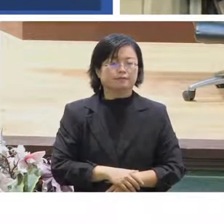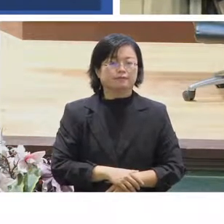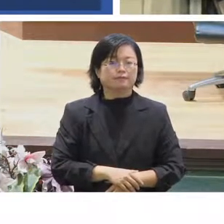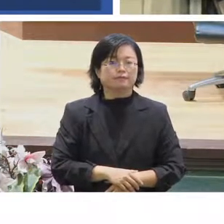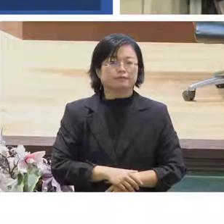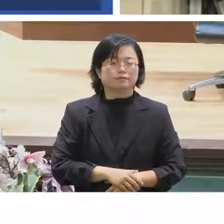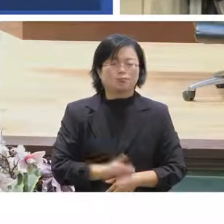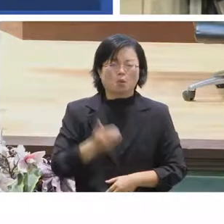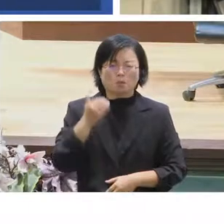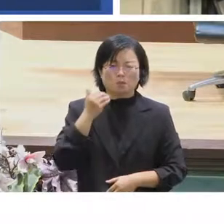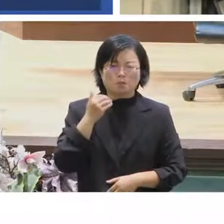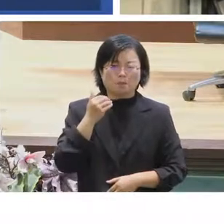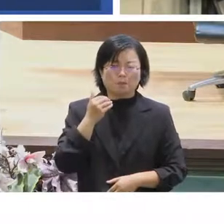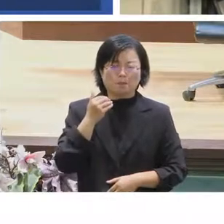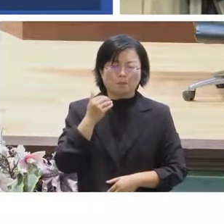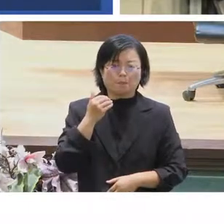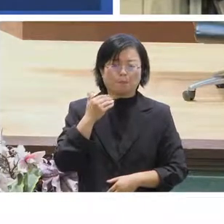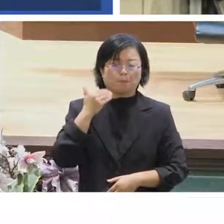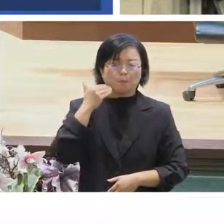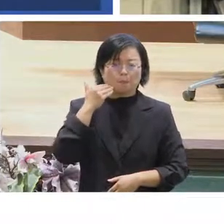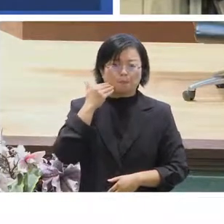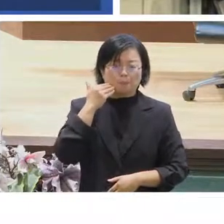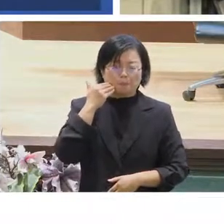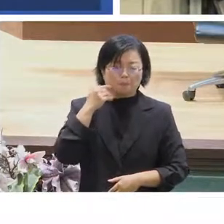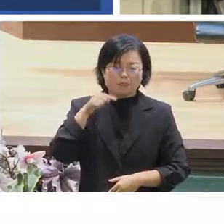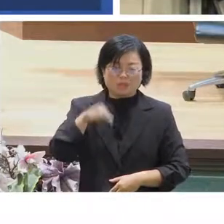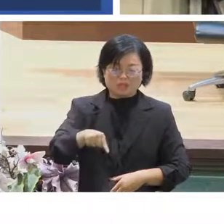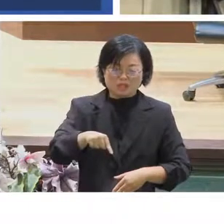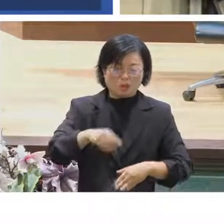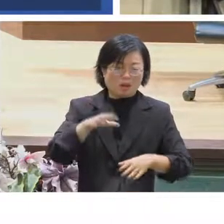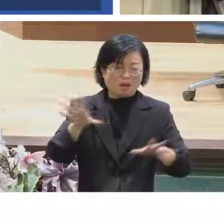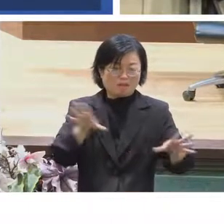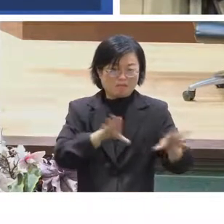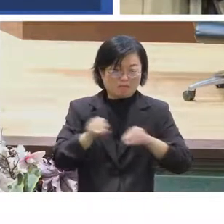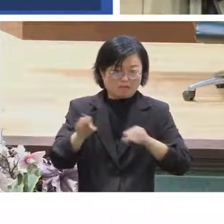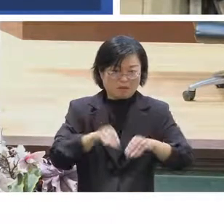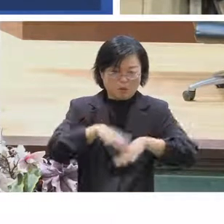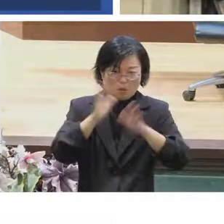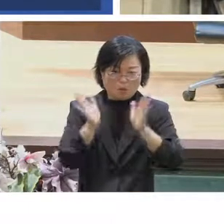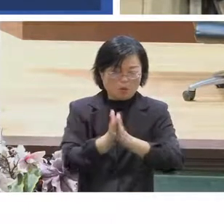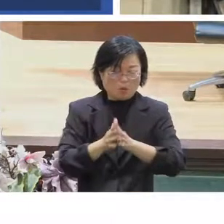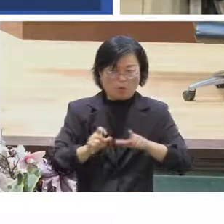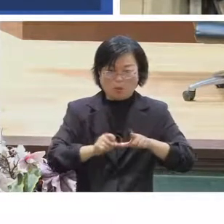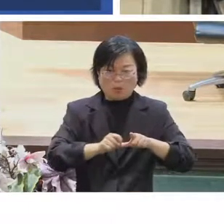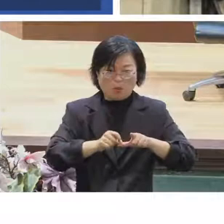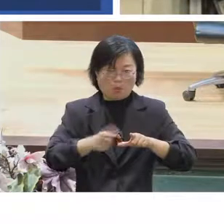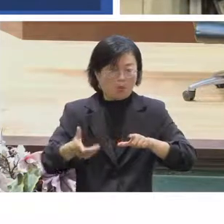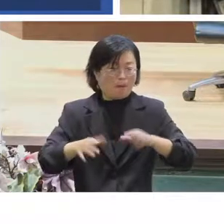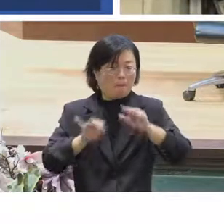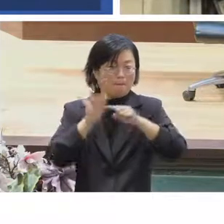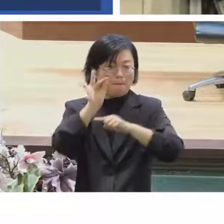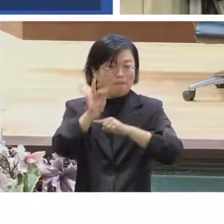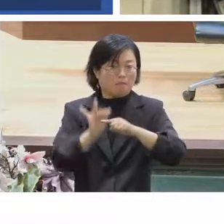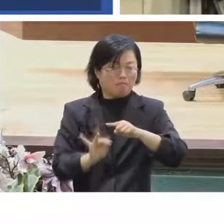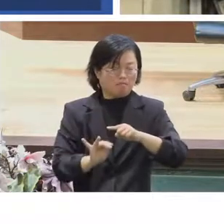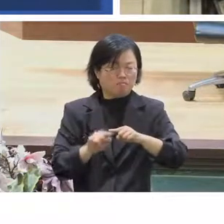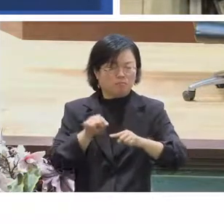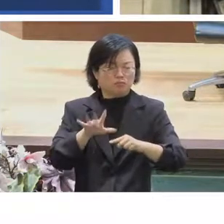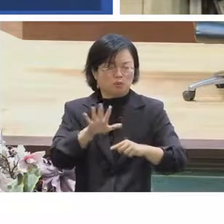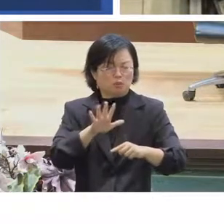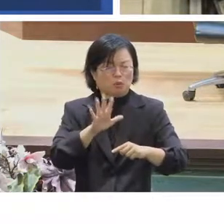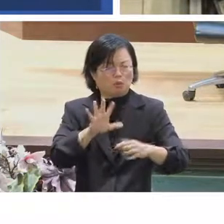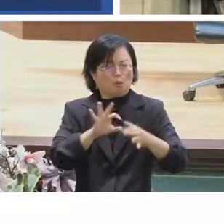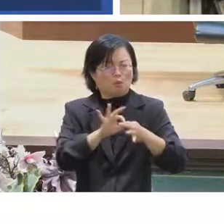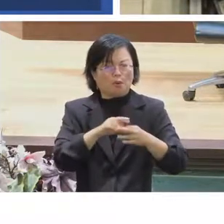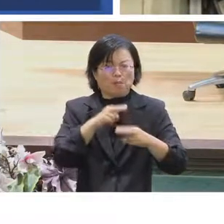如果说你要完全去打开的话，这其实当然这里涉及到一个隐私的问题，然后也涉及到一个商业机密的问题。你不可能，